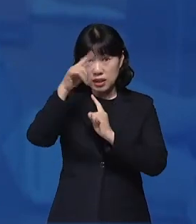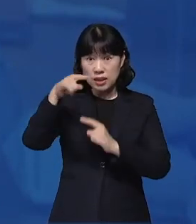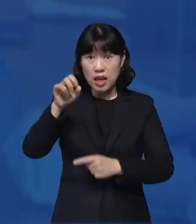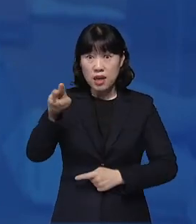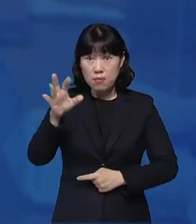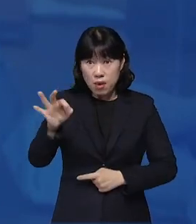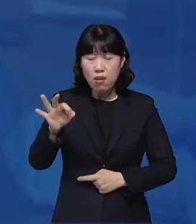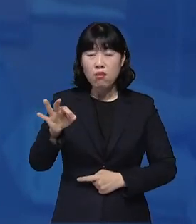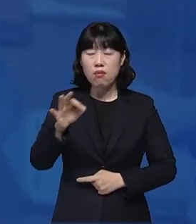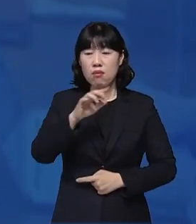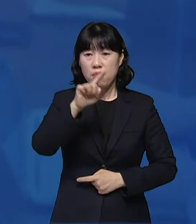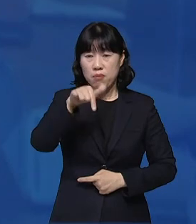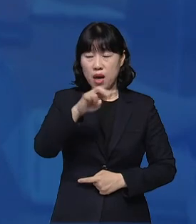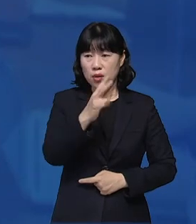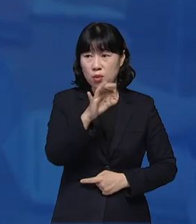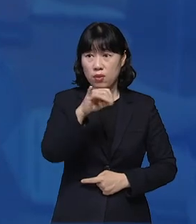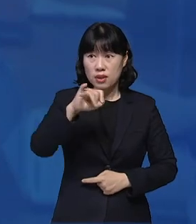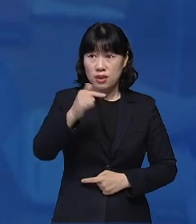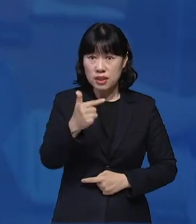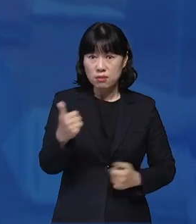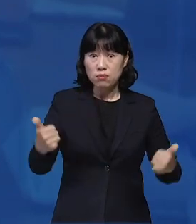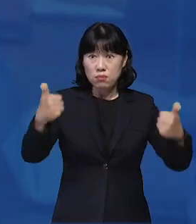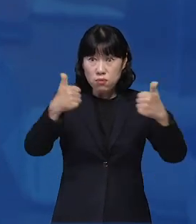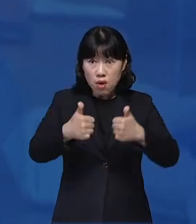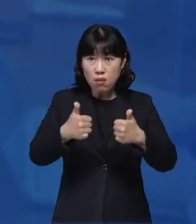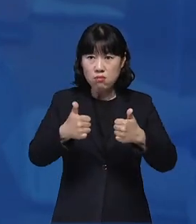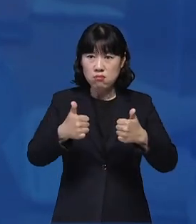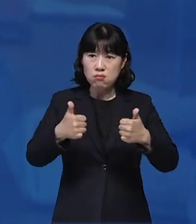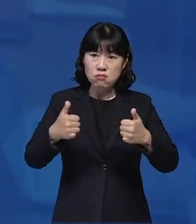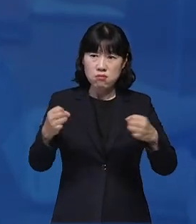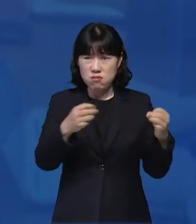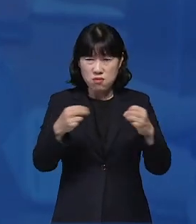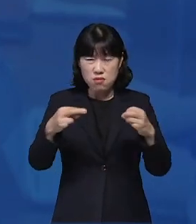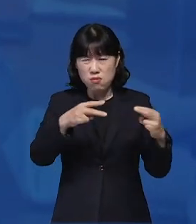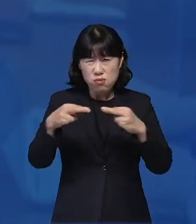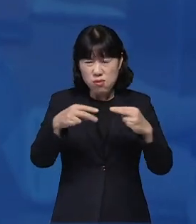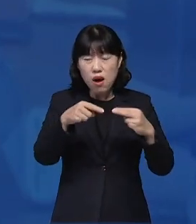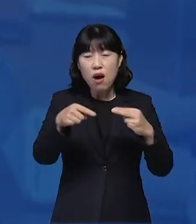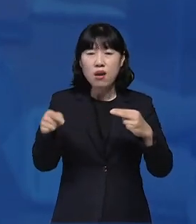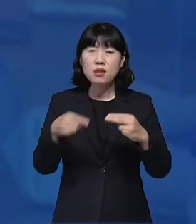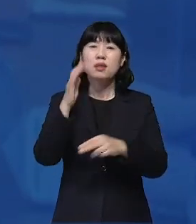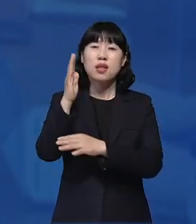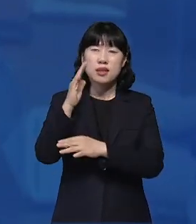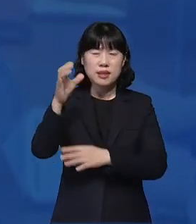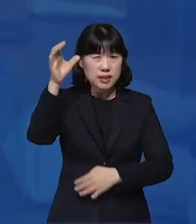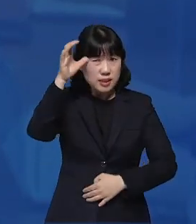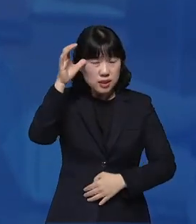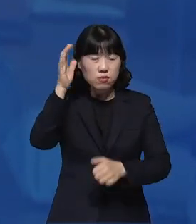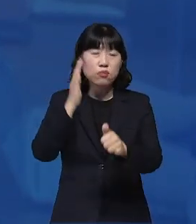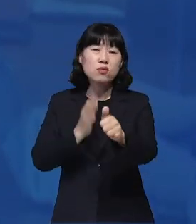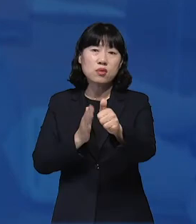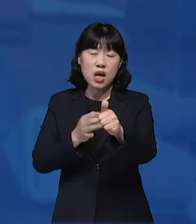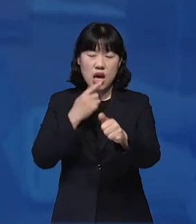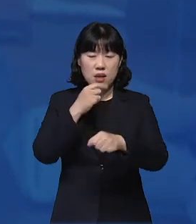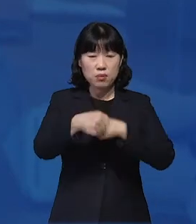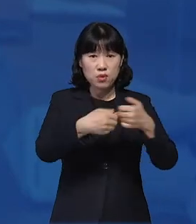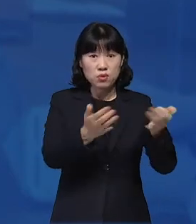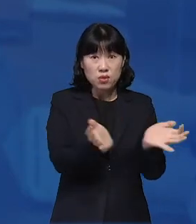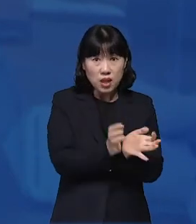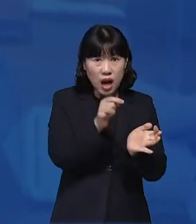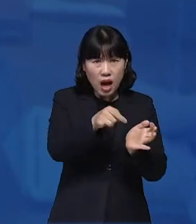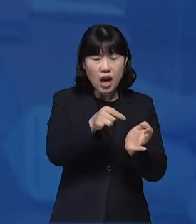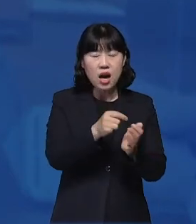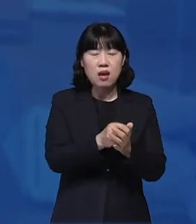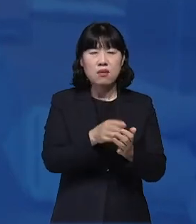하고 박용진 의 양자 대결 그리고 두 사람의 맞짱 토론 기대를 한번 해주시면 고맙겠습니다 그것이 민주당의 한